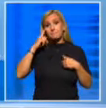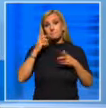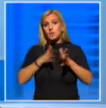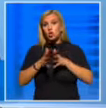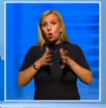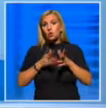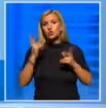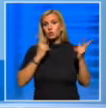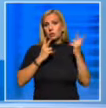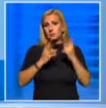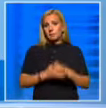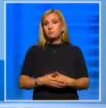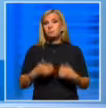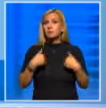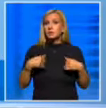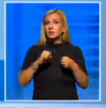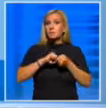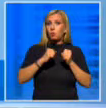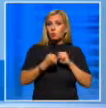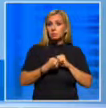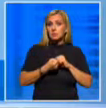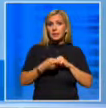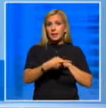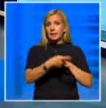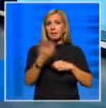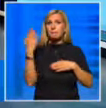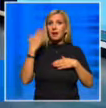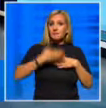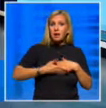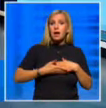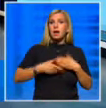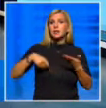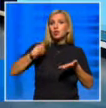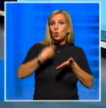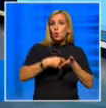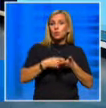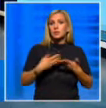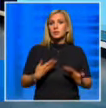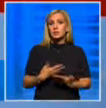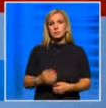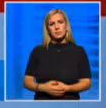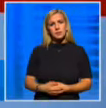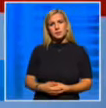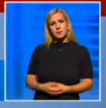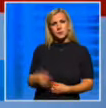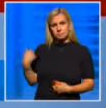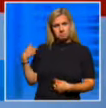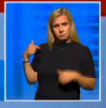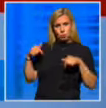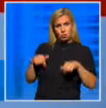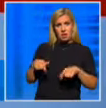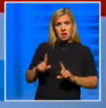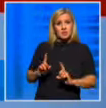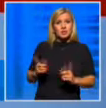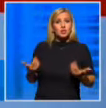Защото ние се борим за техните права, за техните доходи, за техните интереси. А защо не го разбраха до сега, академик Денков?